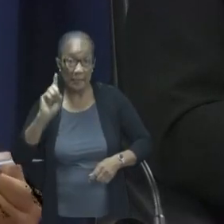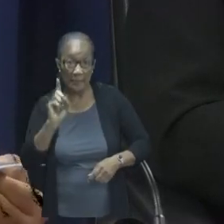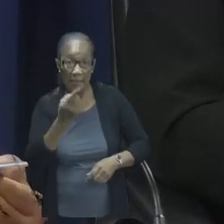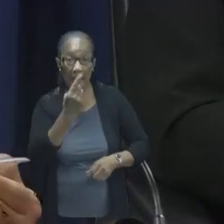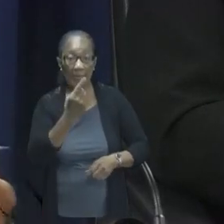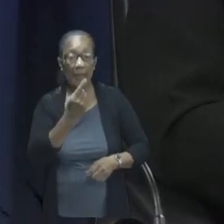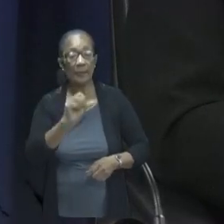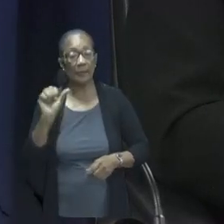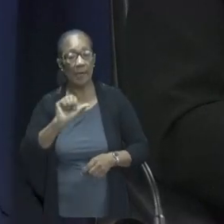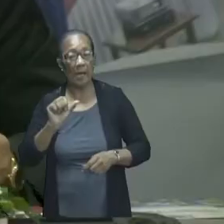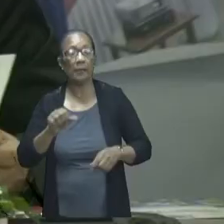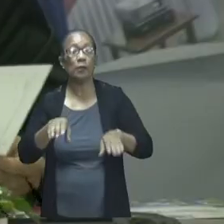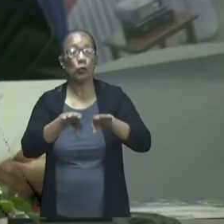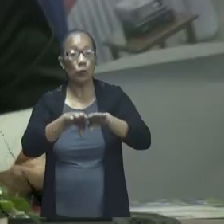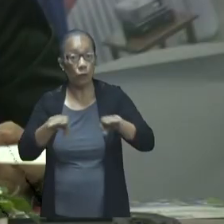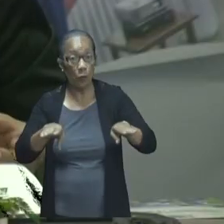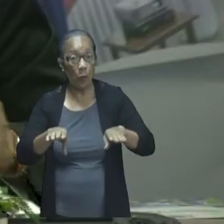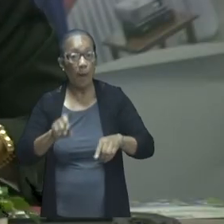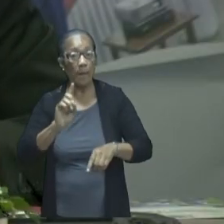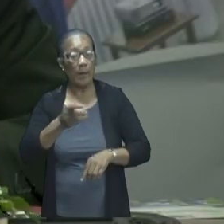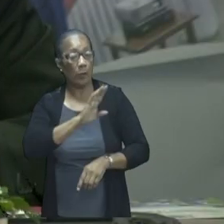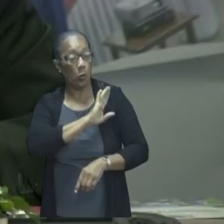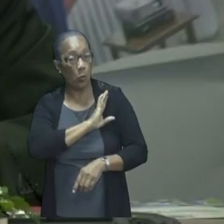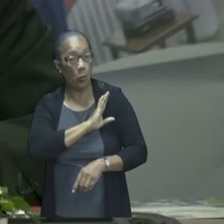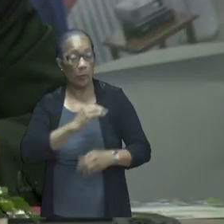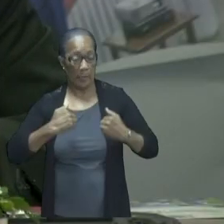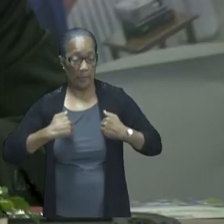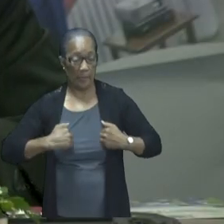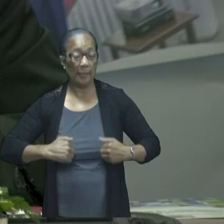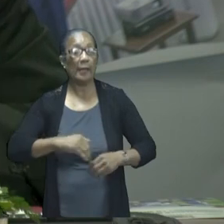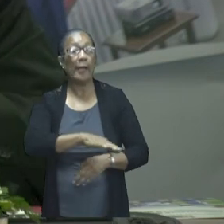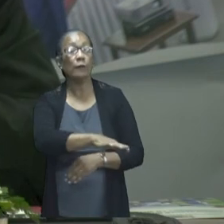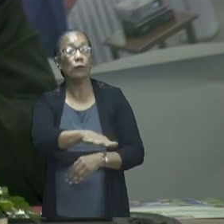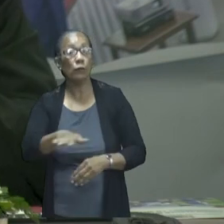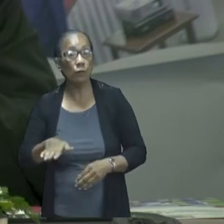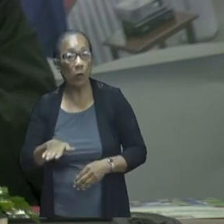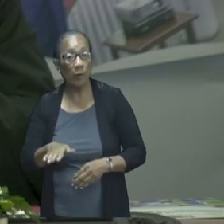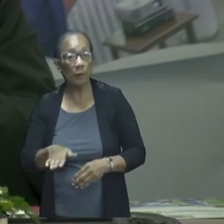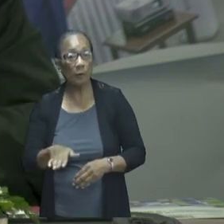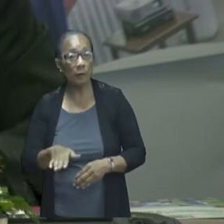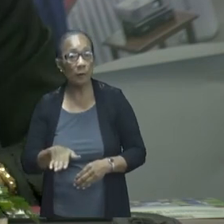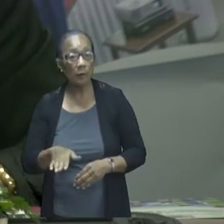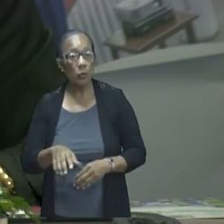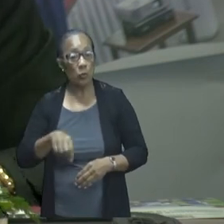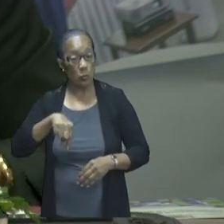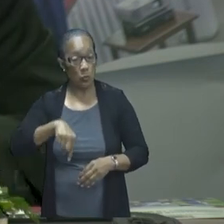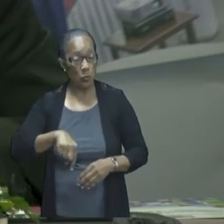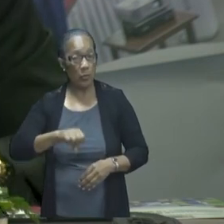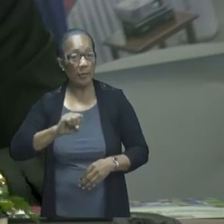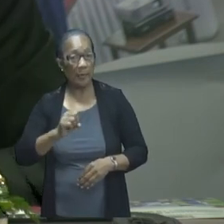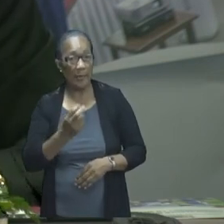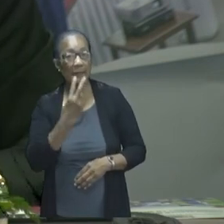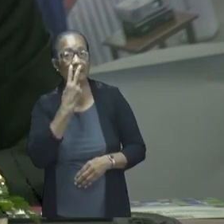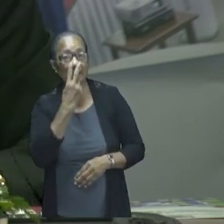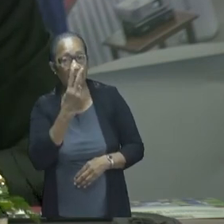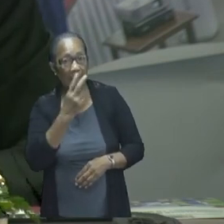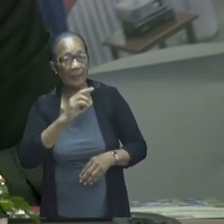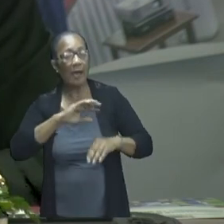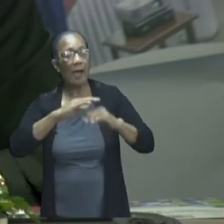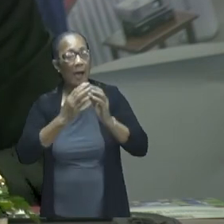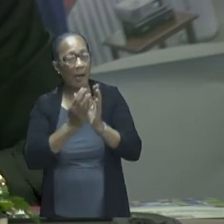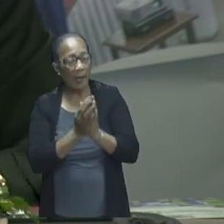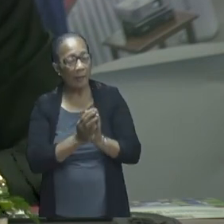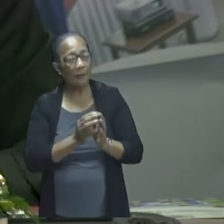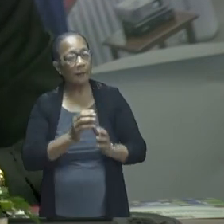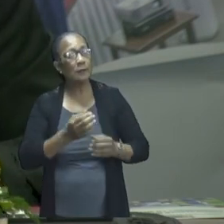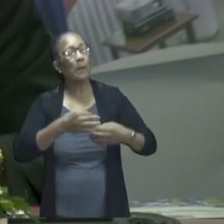ander niveau maar ook dat het volk aan licht begint te zien in de tunnel en dat